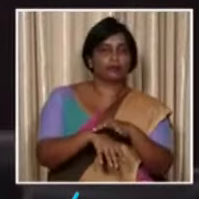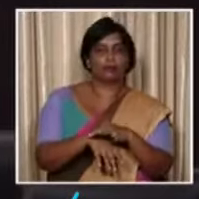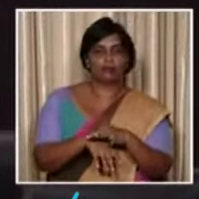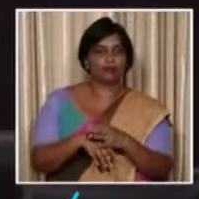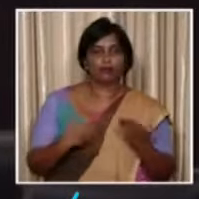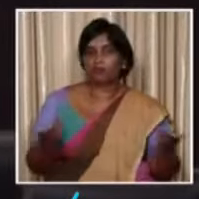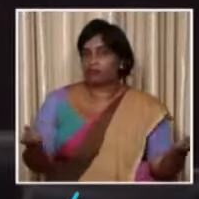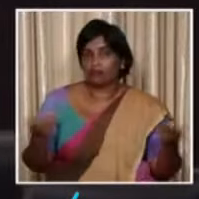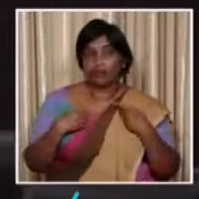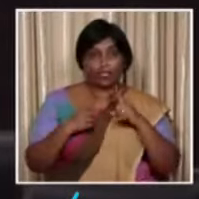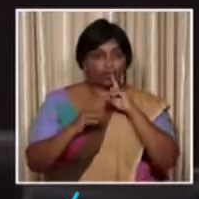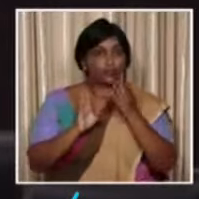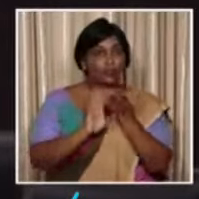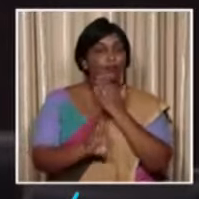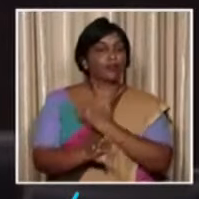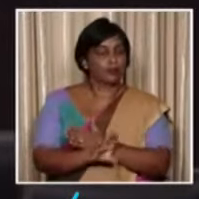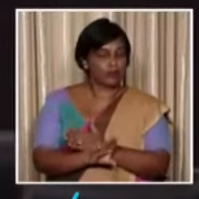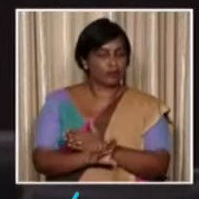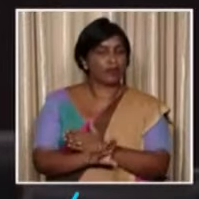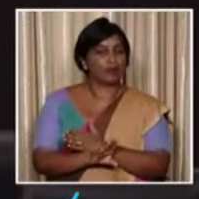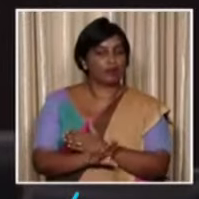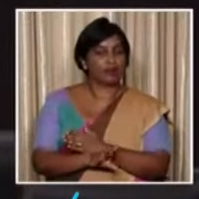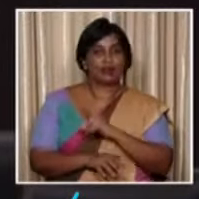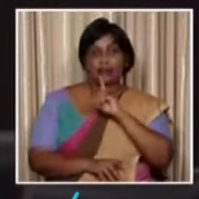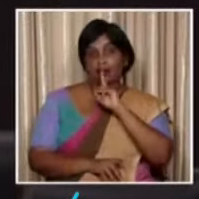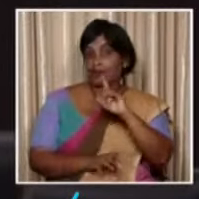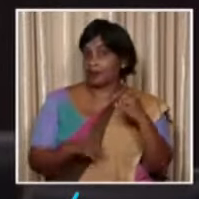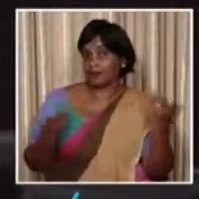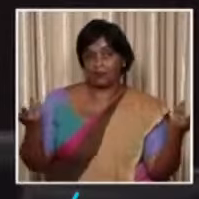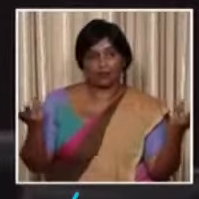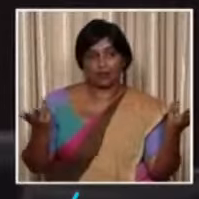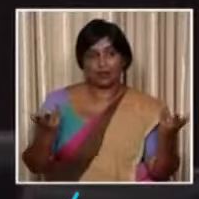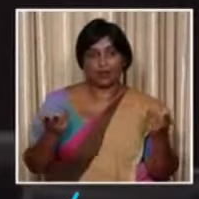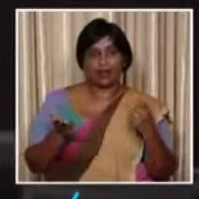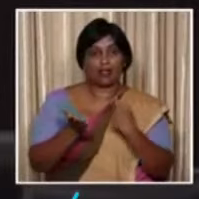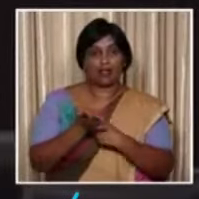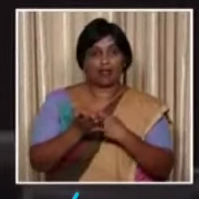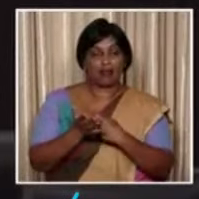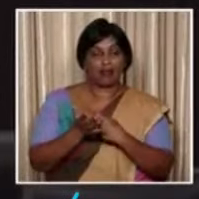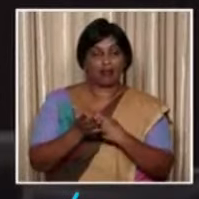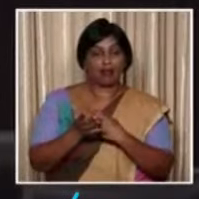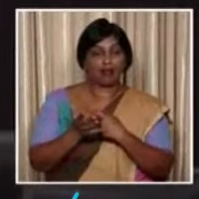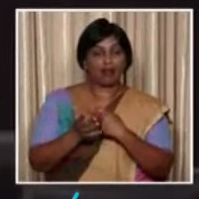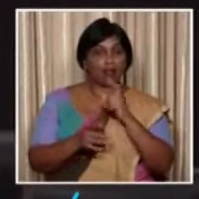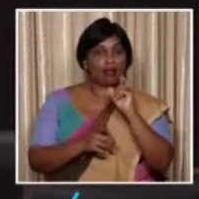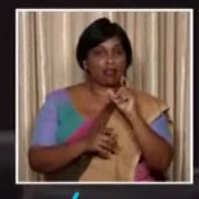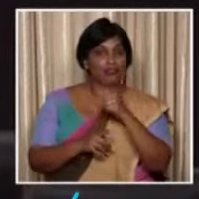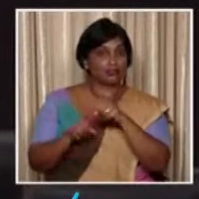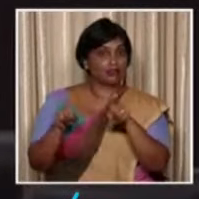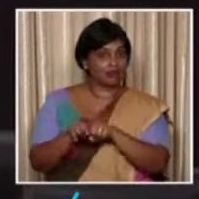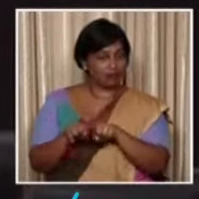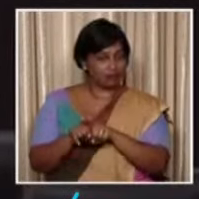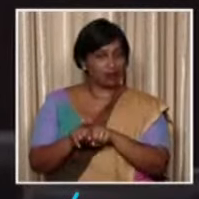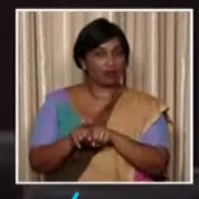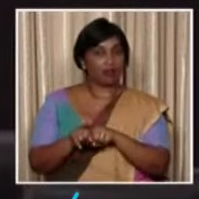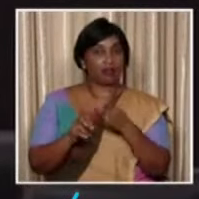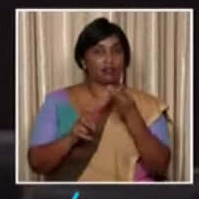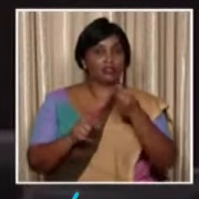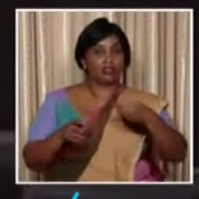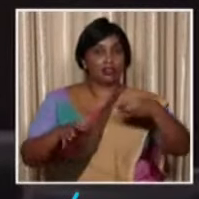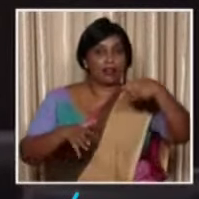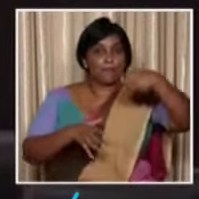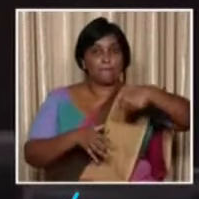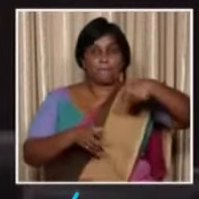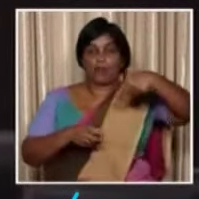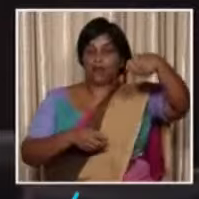කරනවා. මම ඒකයි කිව්වේ මීට කලිනුත්. කියන්න බෑ අර රංජන් කනක සභේ කස්ටම් එකේ මහත්තයාට වගේ සල්ලි මල්ලක් එකෙක්